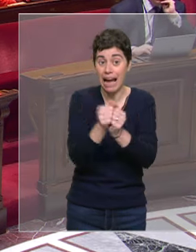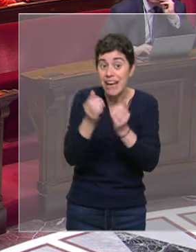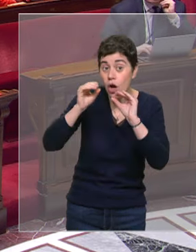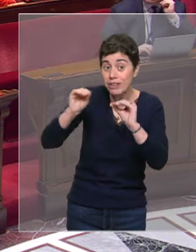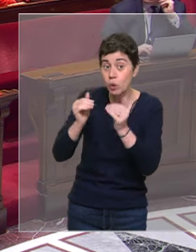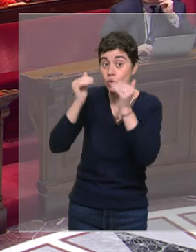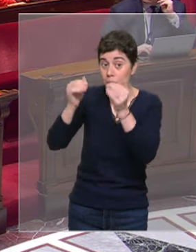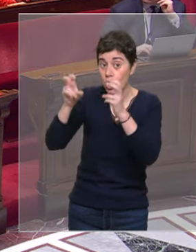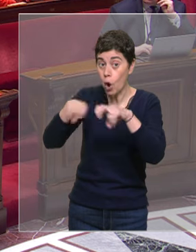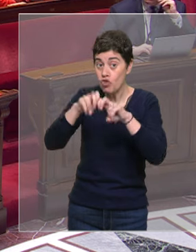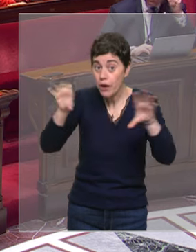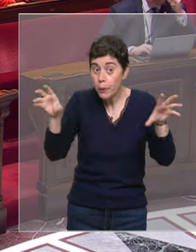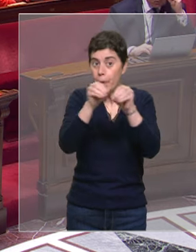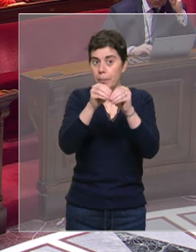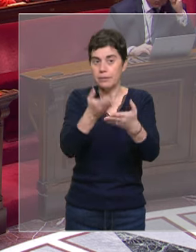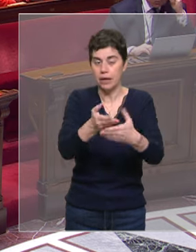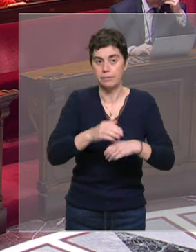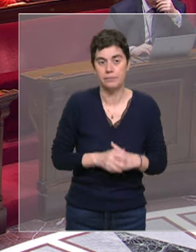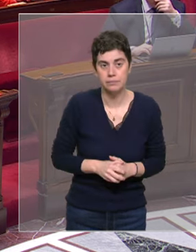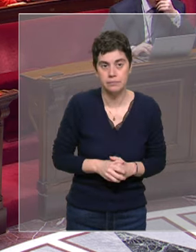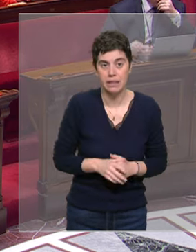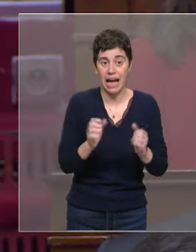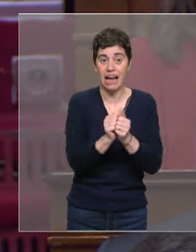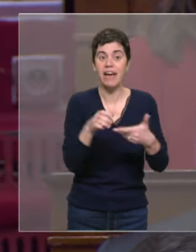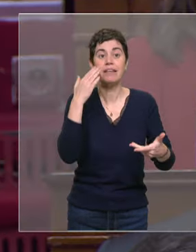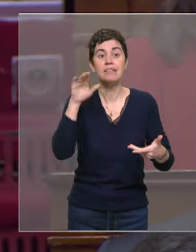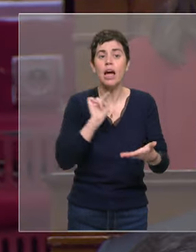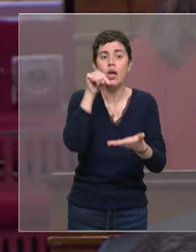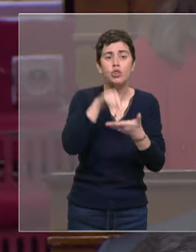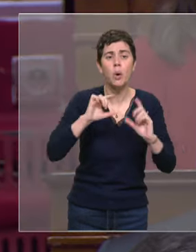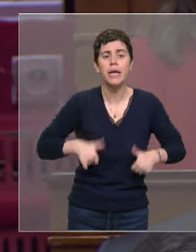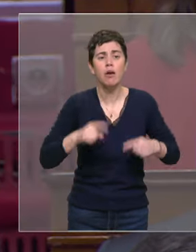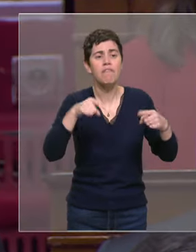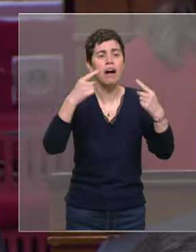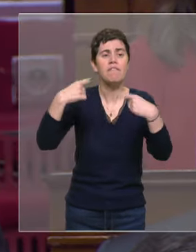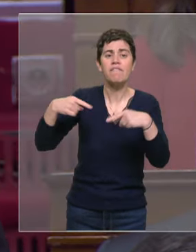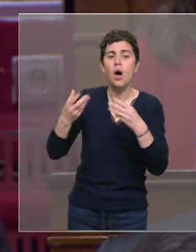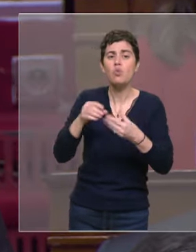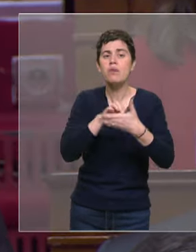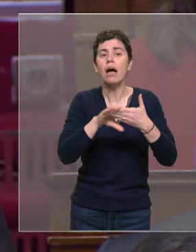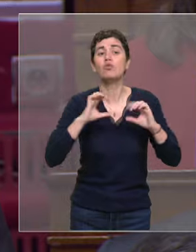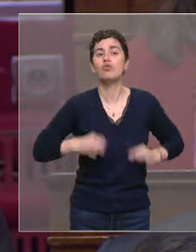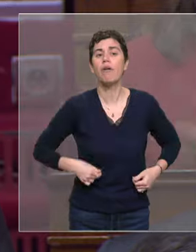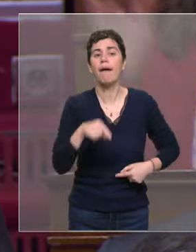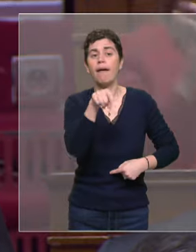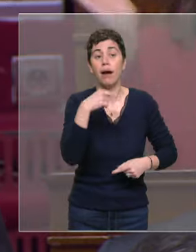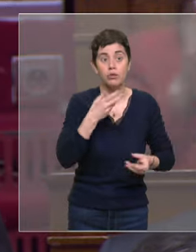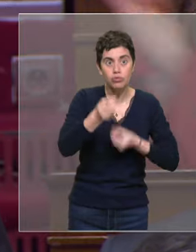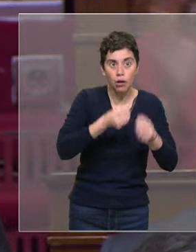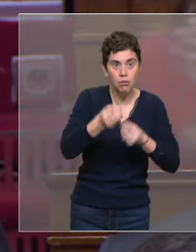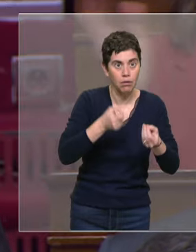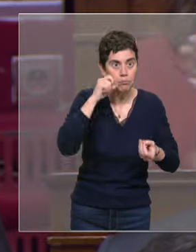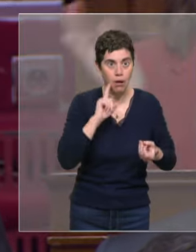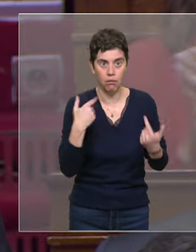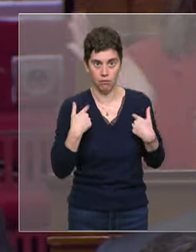et la recherche. Et cela, au moment même où la carte scolaire suscite inquiétude et colère de la part des parents et des enseignants, au moment où nos